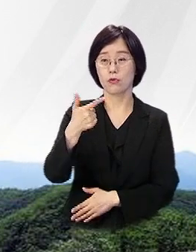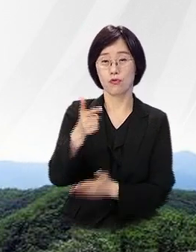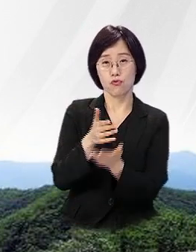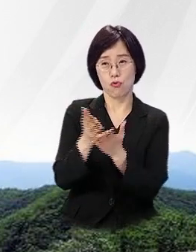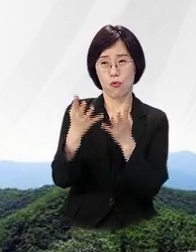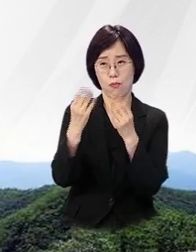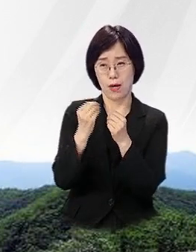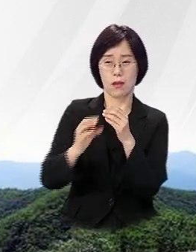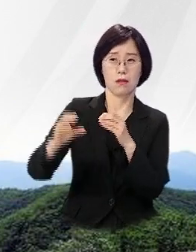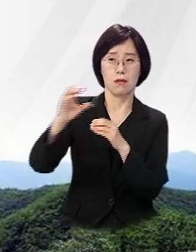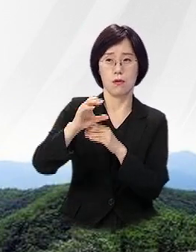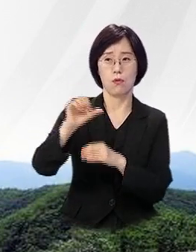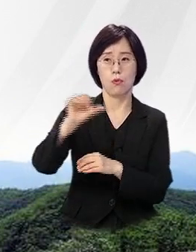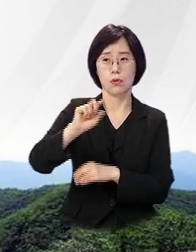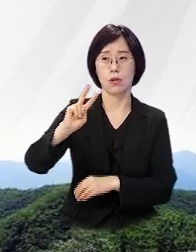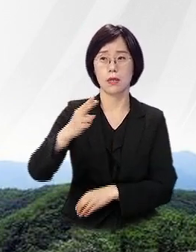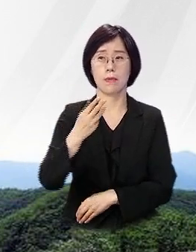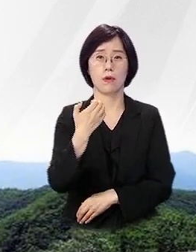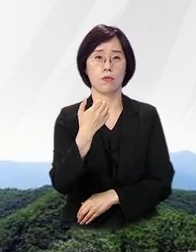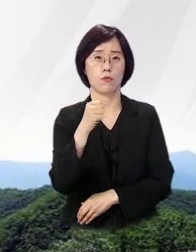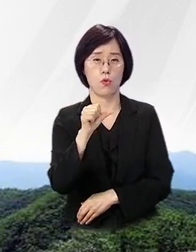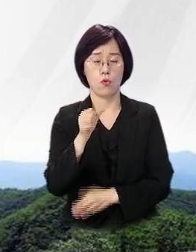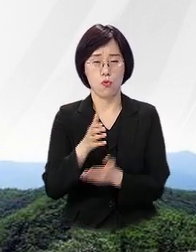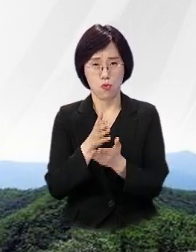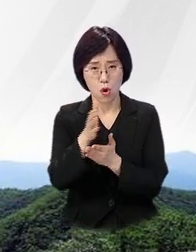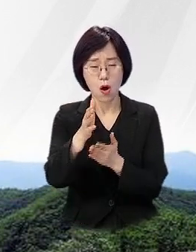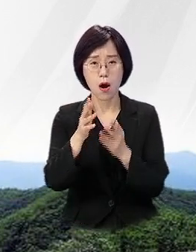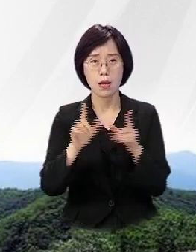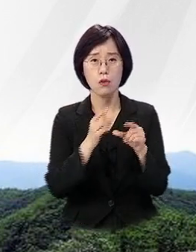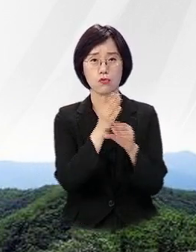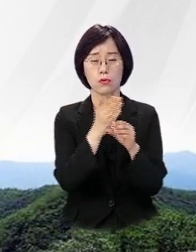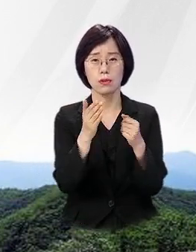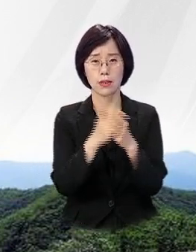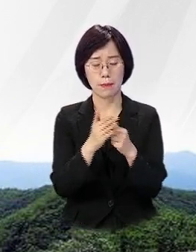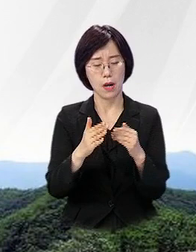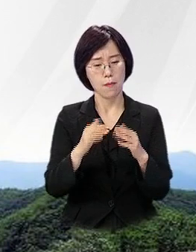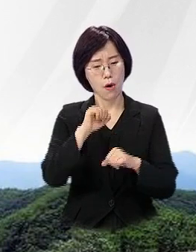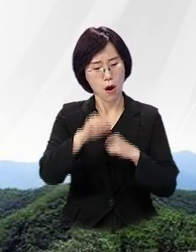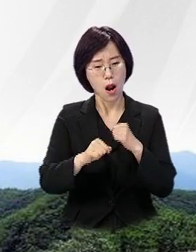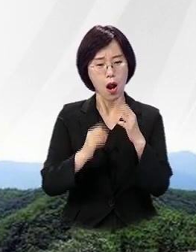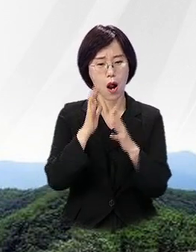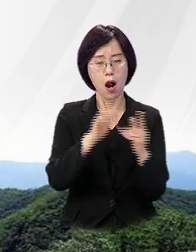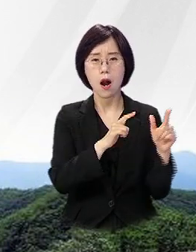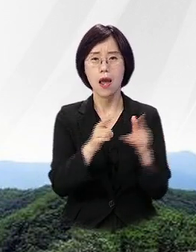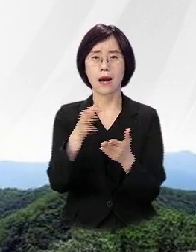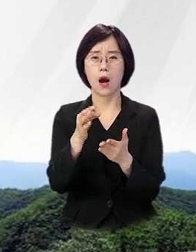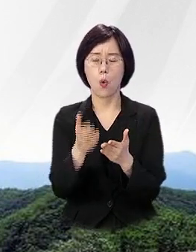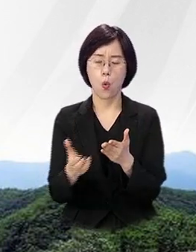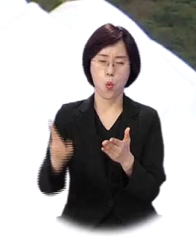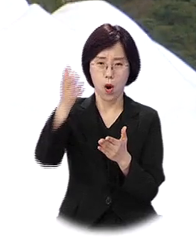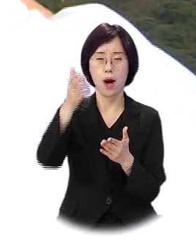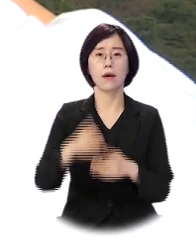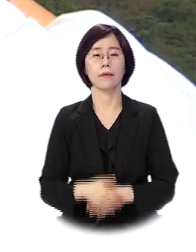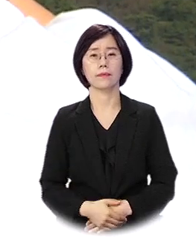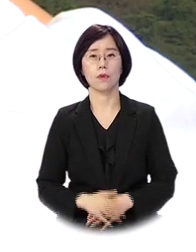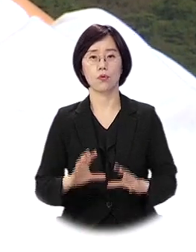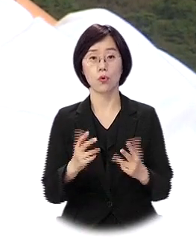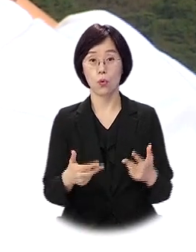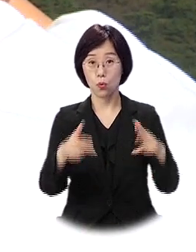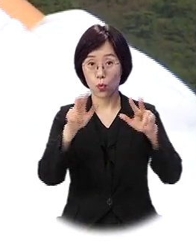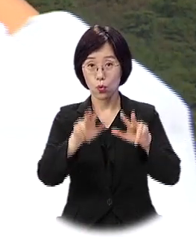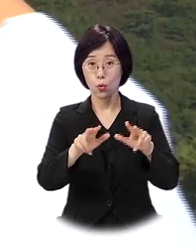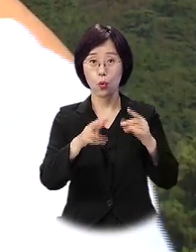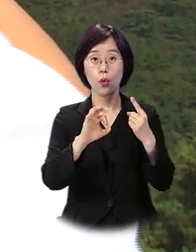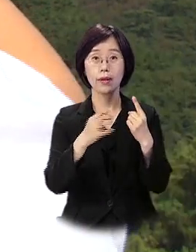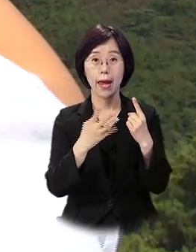많은 5200 요정 의 생물이 서식하고 있는 것으로 나타나 생태적 가치가 훨씬 높아졌습니다 국립공원인